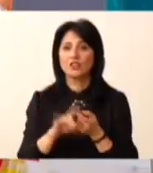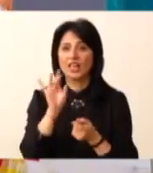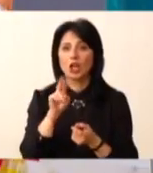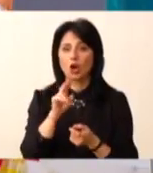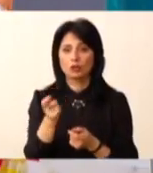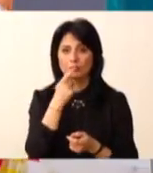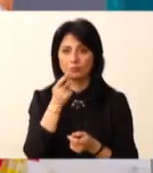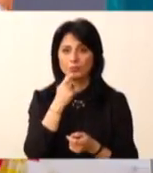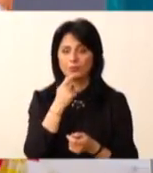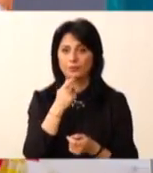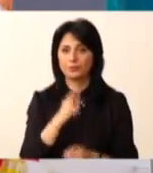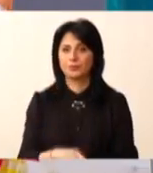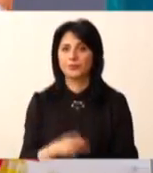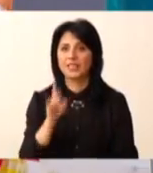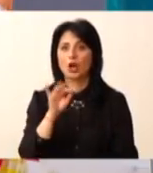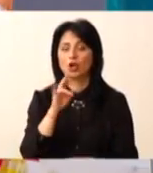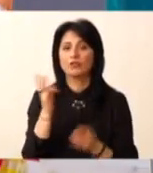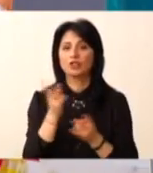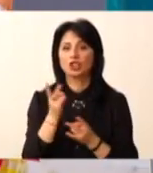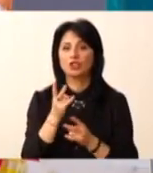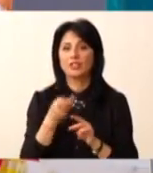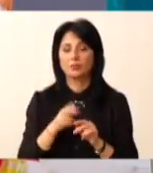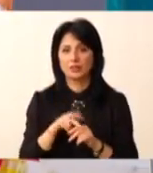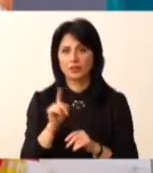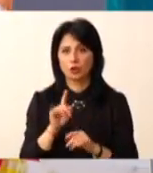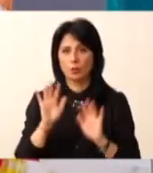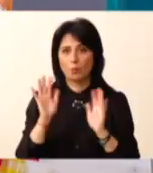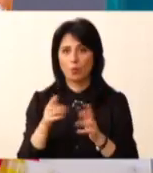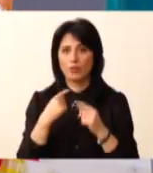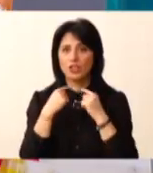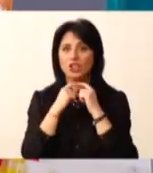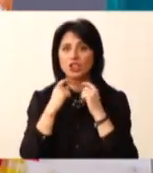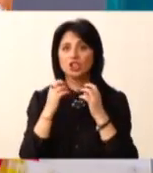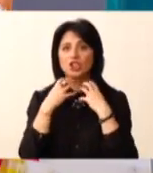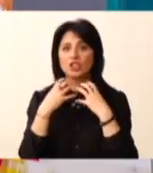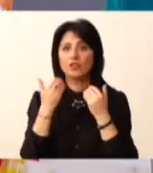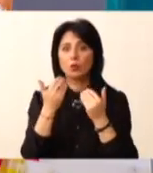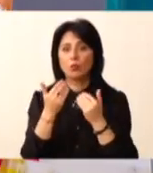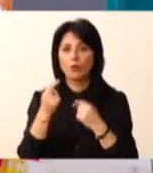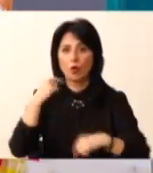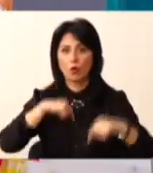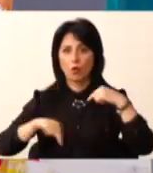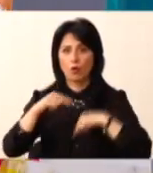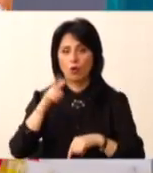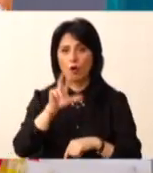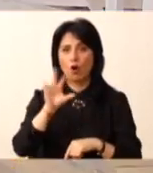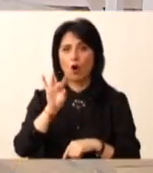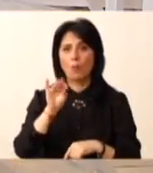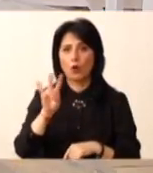იოდის პრეპარატის მიღებას, იოდი გვჭირდება იმისთვის, რომ მოხდეს ფარისებრი ჯირკვლის მიერ ჰორმონების